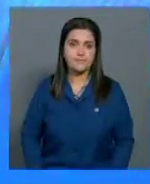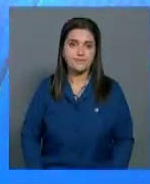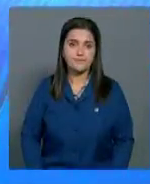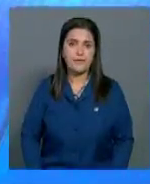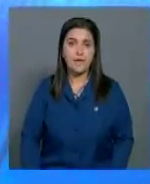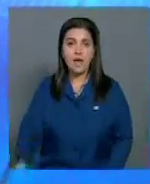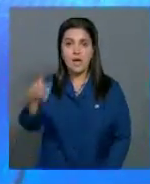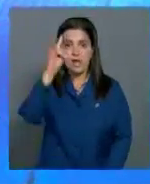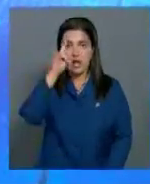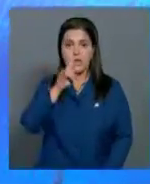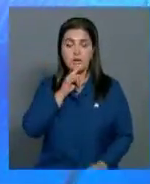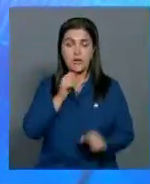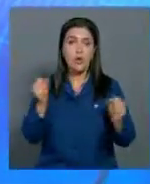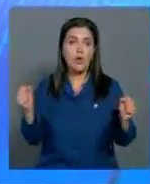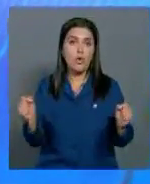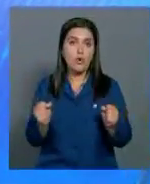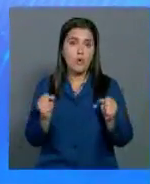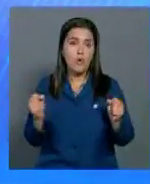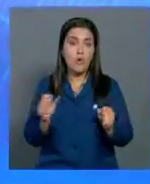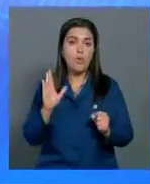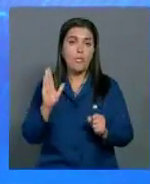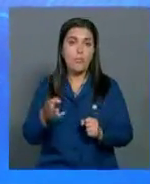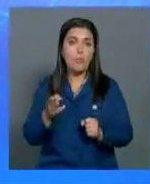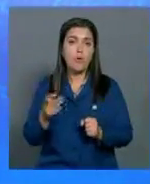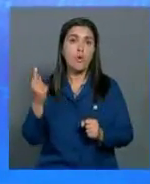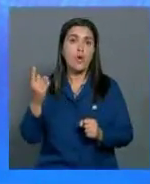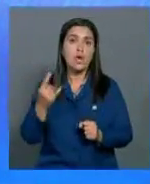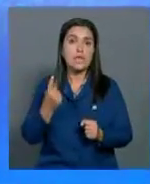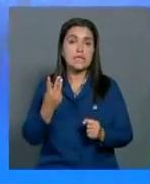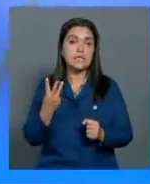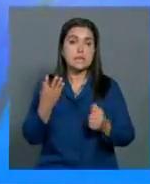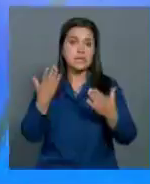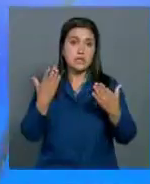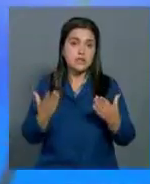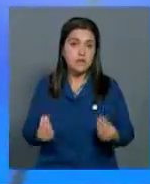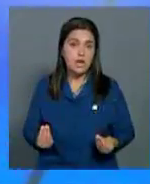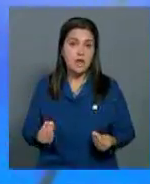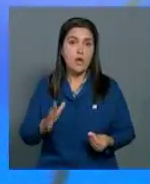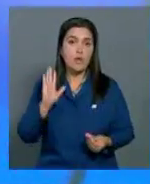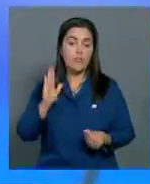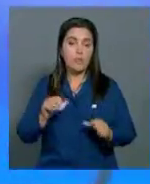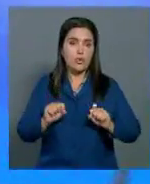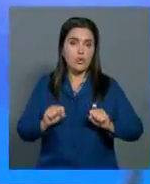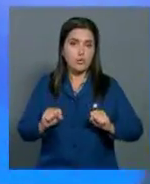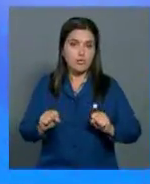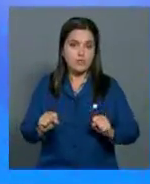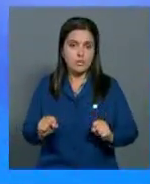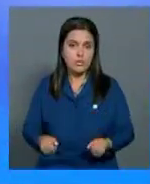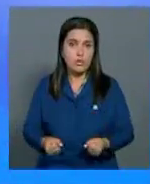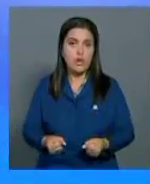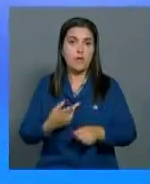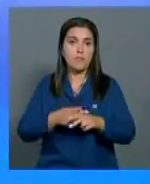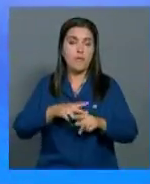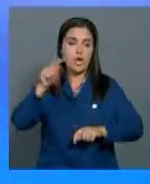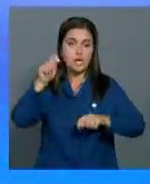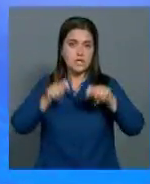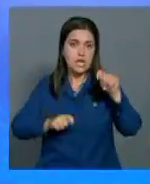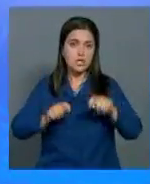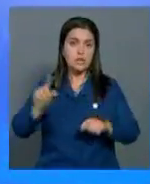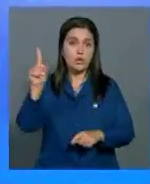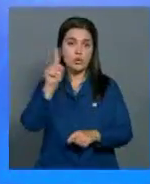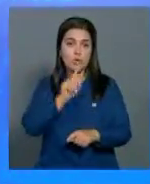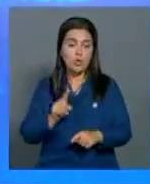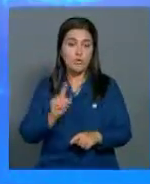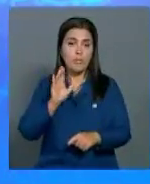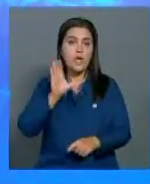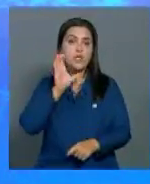На Казахстан надвигаются холода с таймера. В ближайшие 3 дня на большей территории страны ожидается понижение температуры. Синоптики